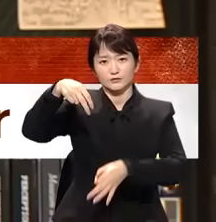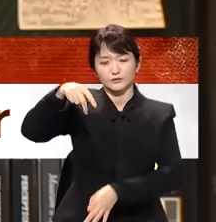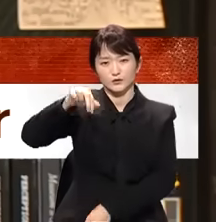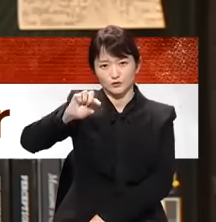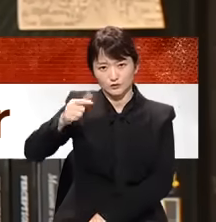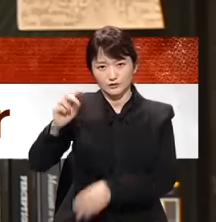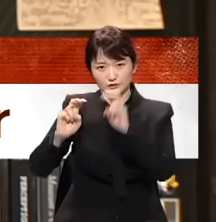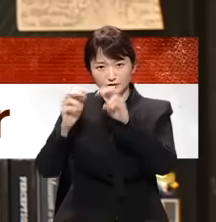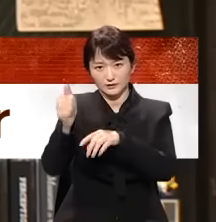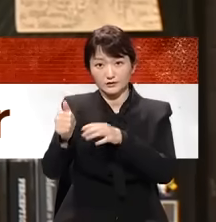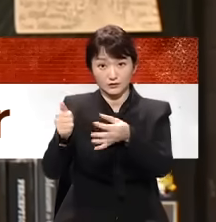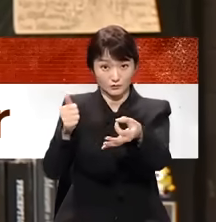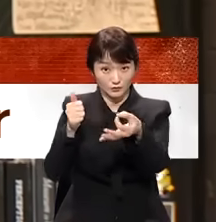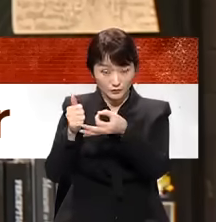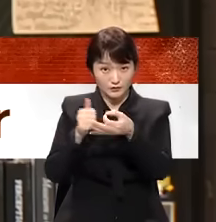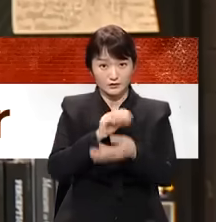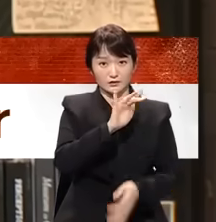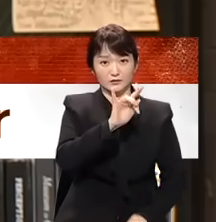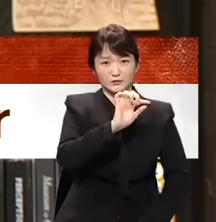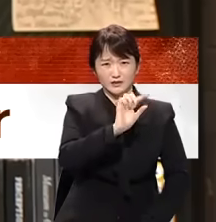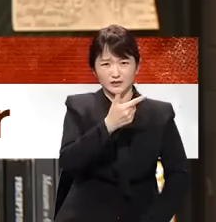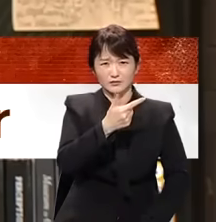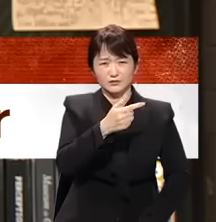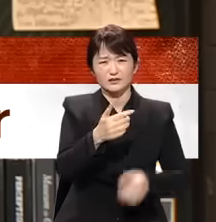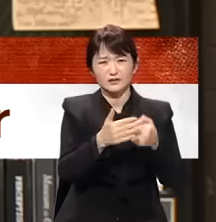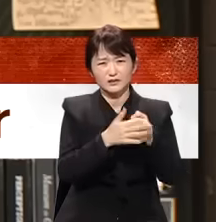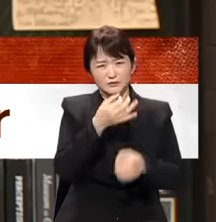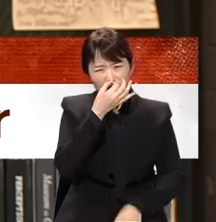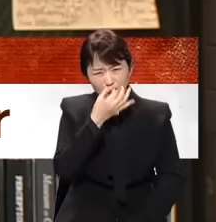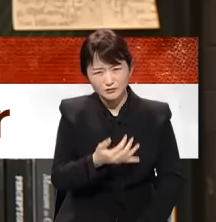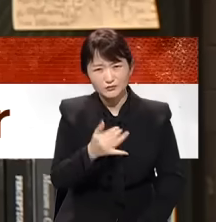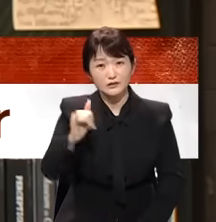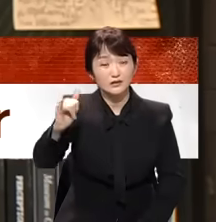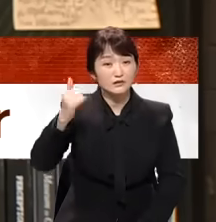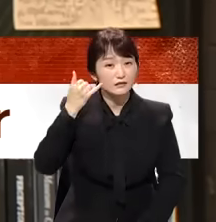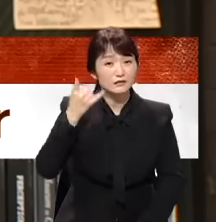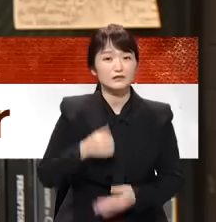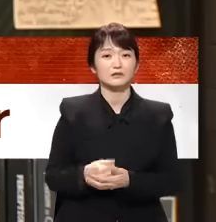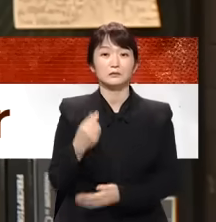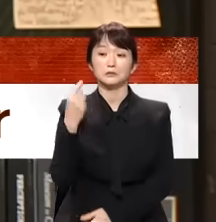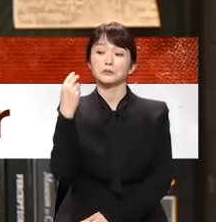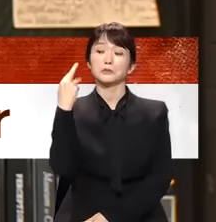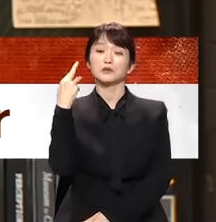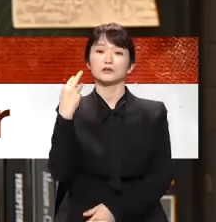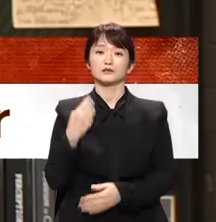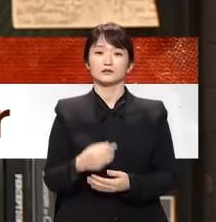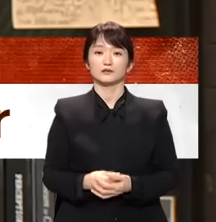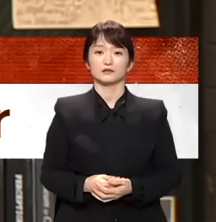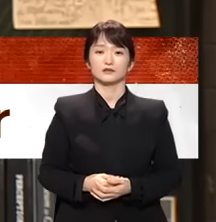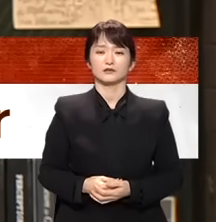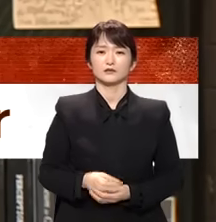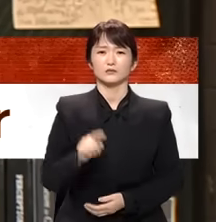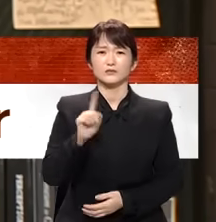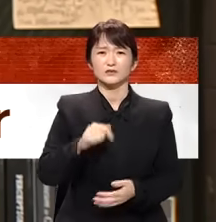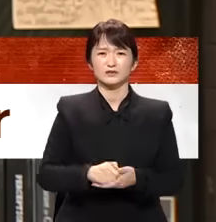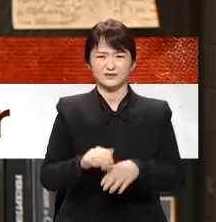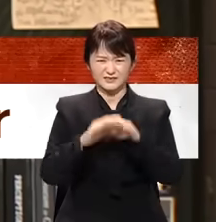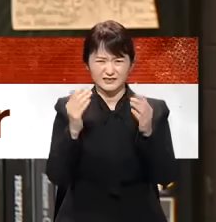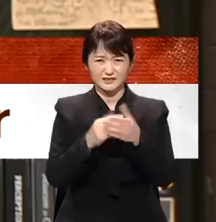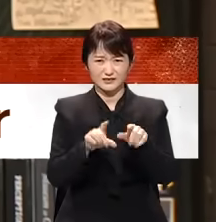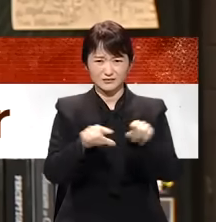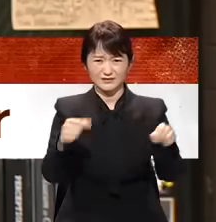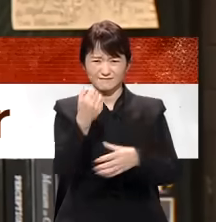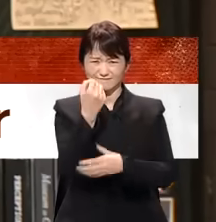보고 계시죠 배민 거지 때문에 힘들어 죽겠다고 연락을 주셨어요 자 며칠 전에 이런 일이 있었답니다 아이 세상에 다 썩금